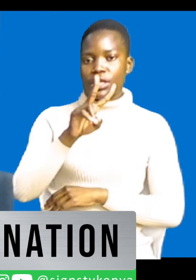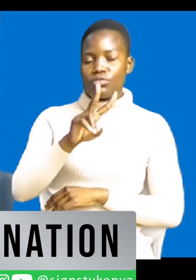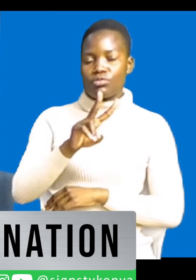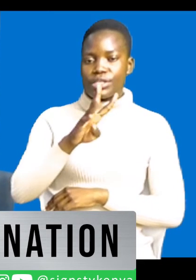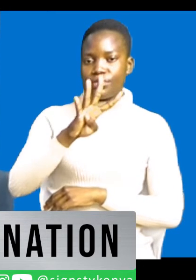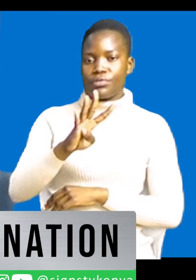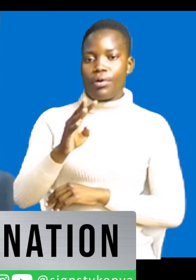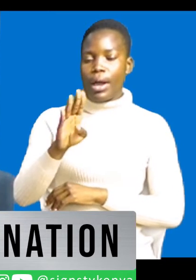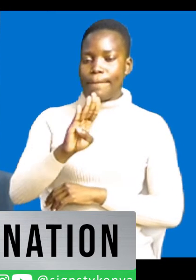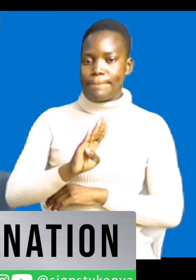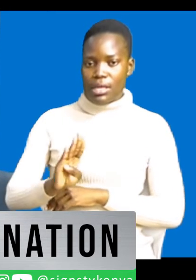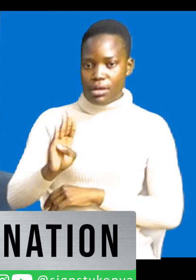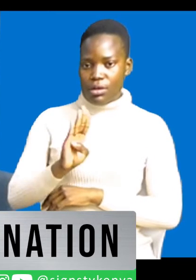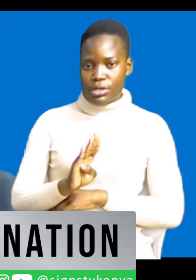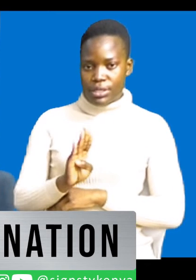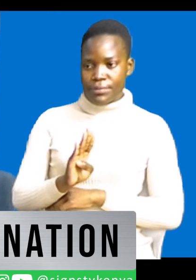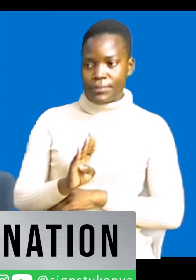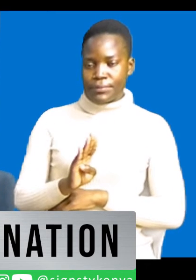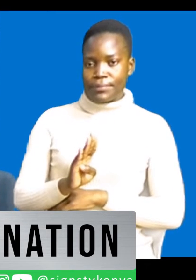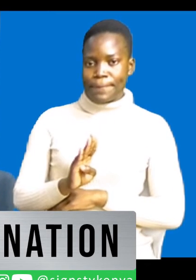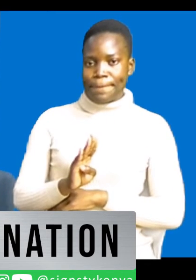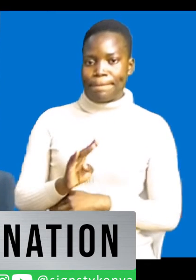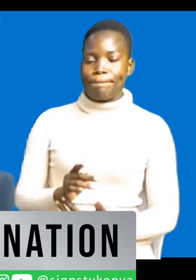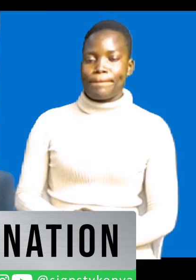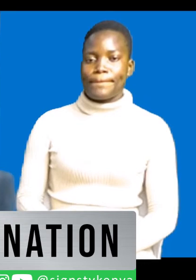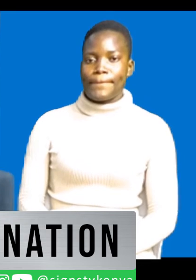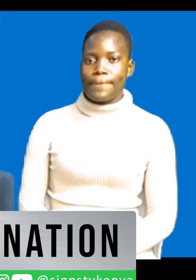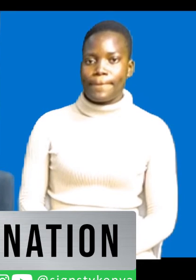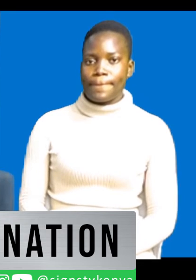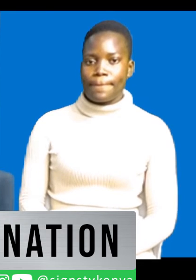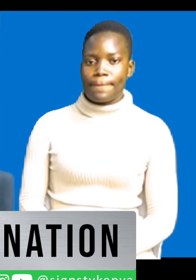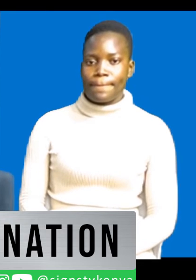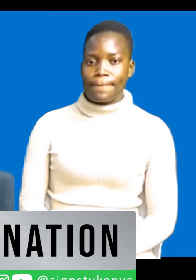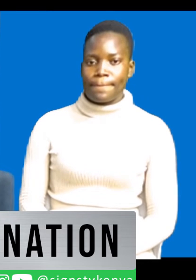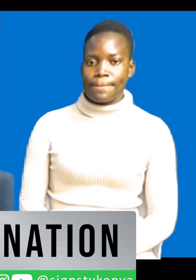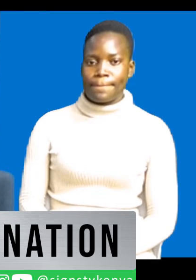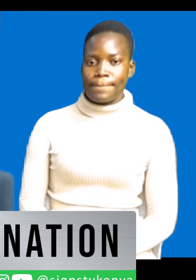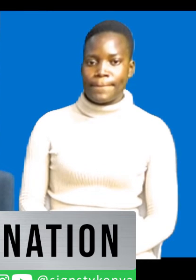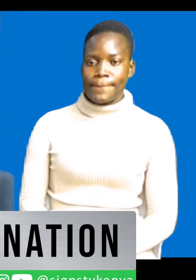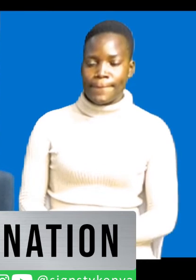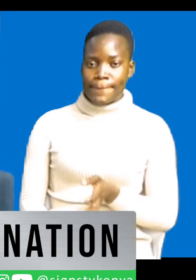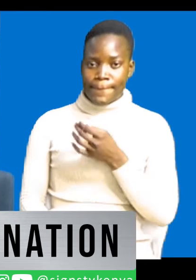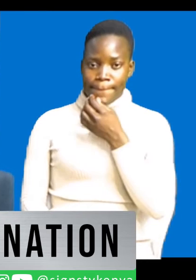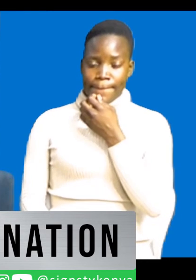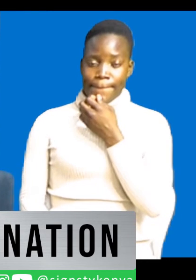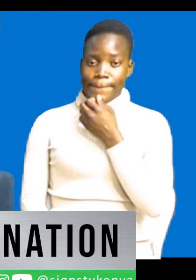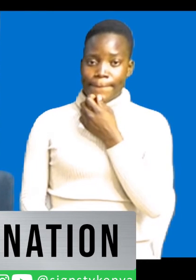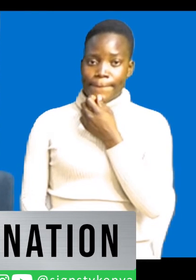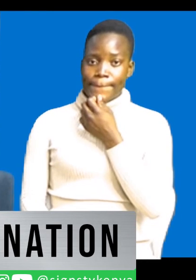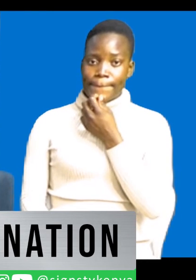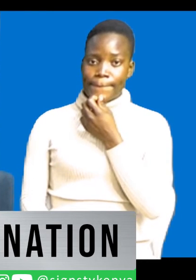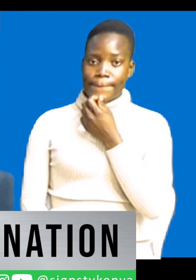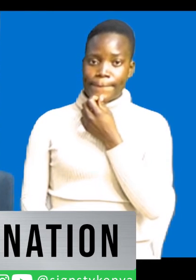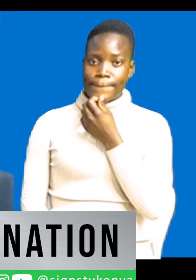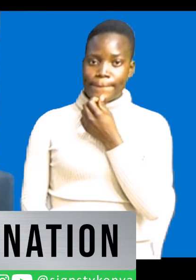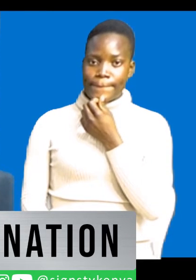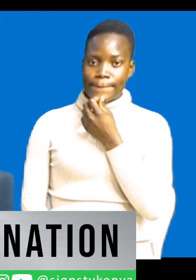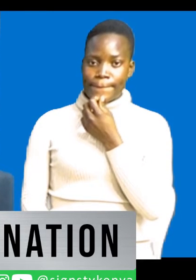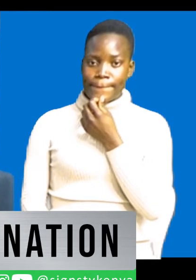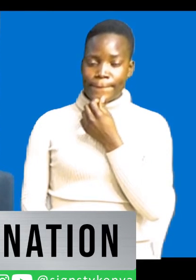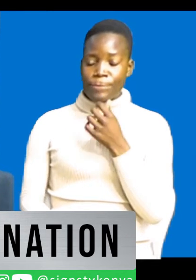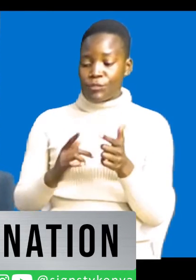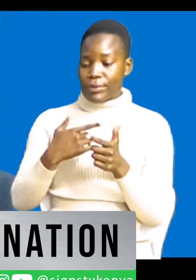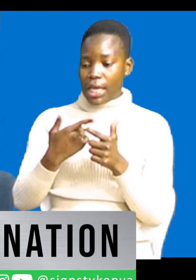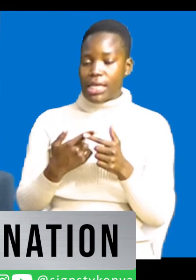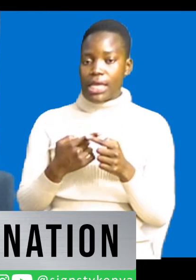24B. Billion for the viewers when you elewi B. Ni billion. So sio million. Then